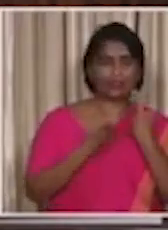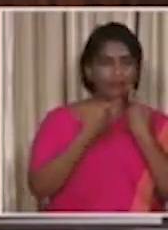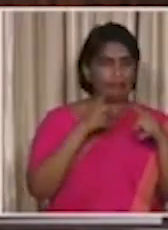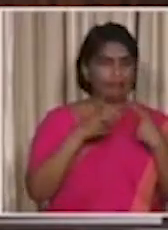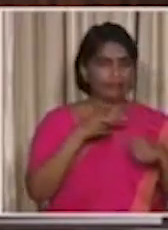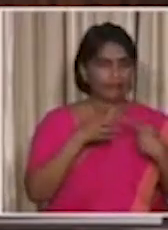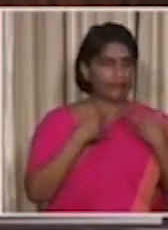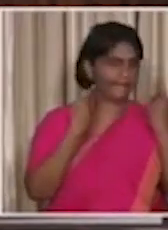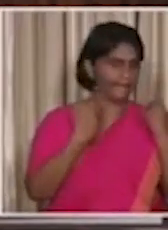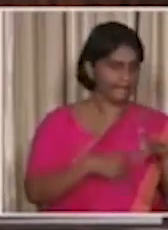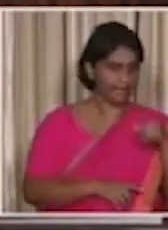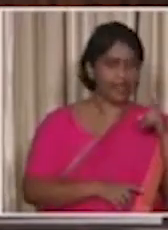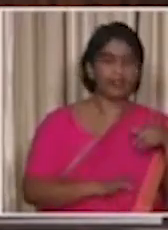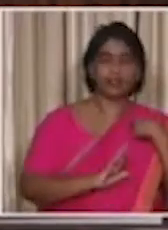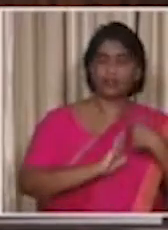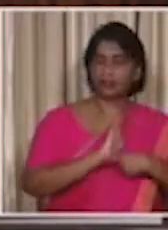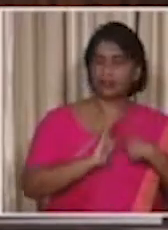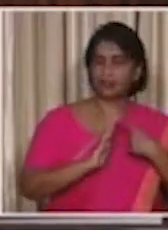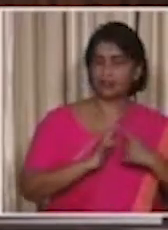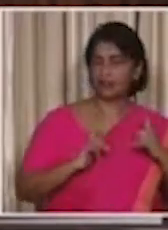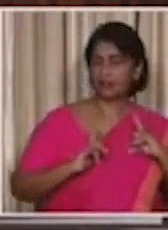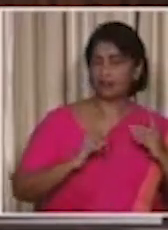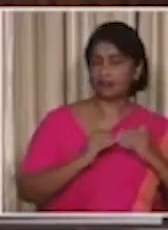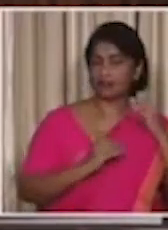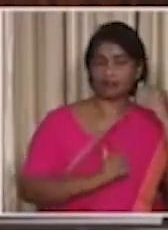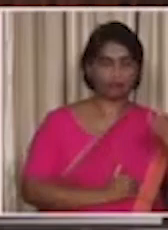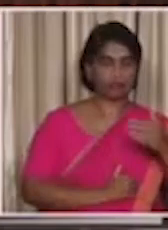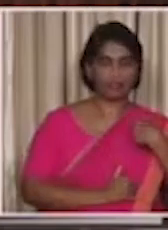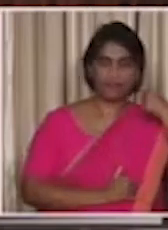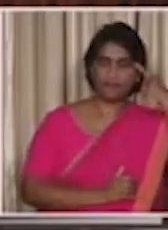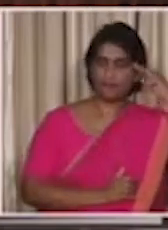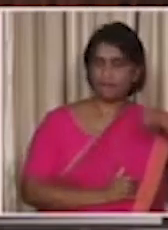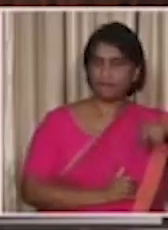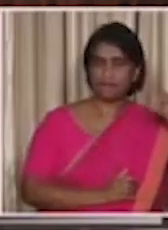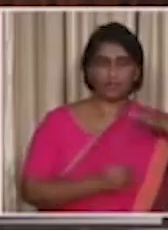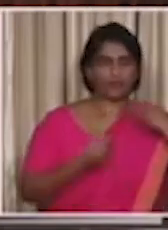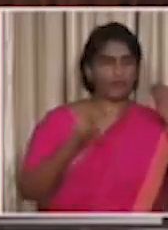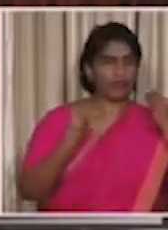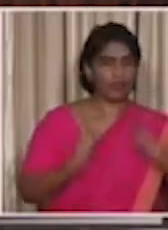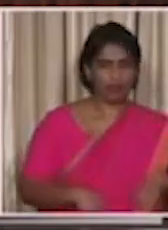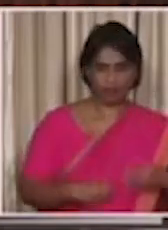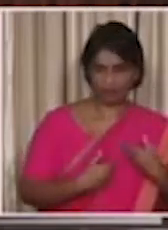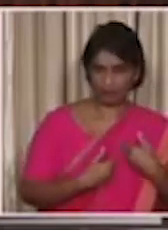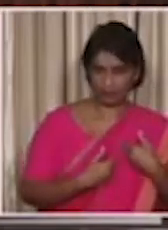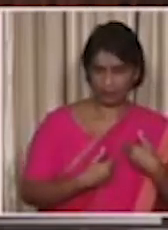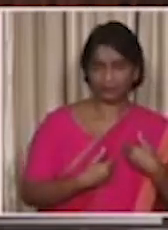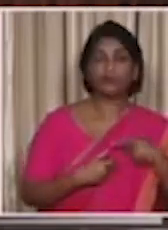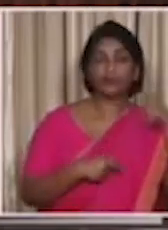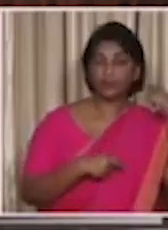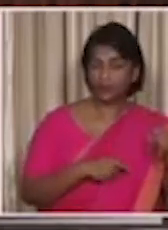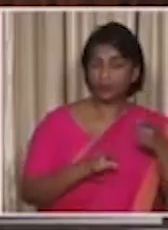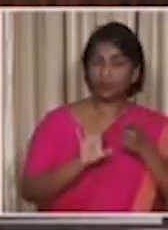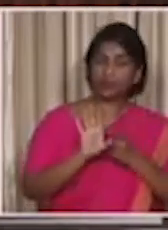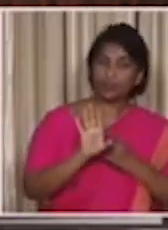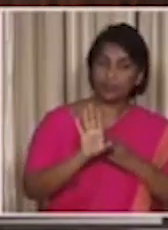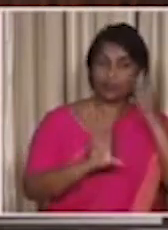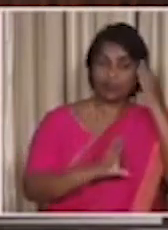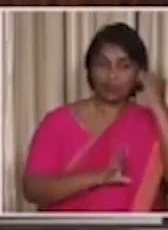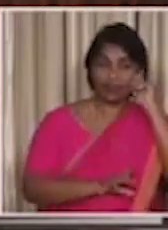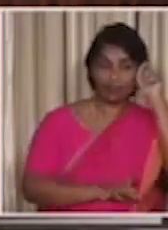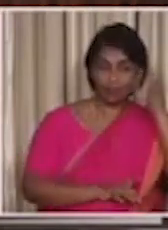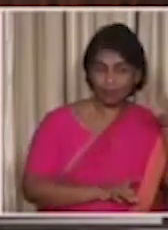නිසා රටේ අනාගතය පිළිබඳ විශ්වාසය බිඳ වැටුණු බවයි. මේ තරුණ තරුණියන්ගේ සිත්